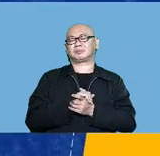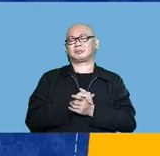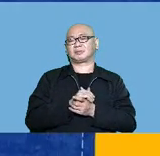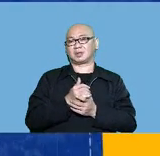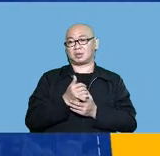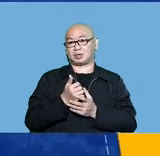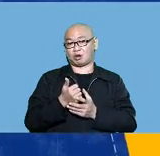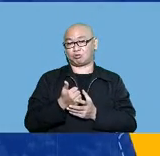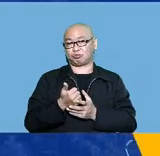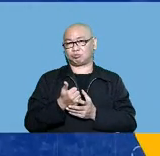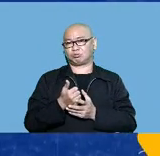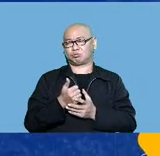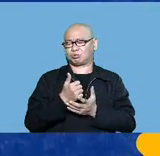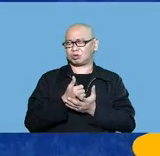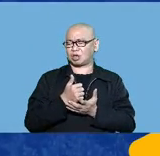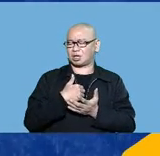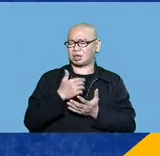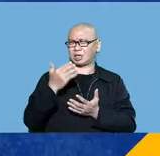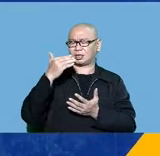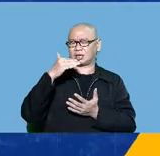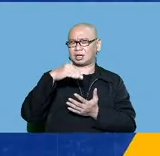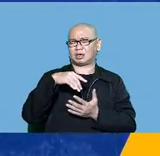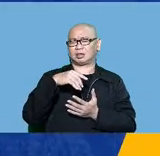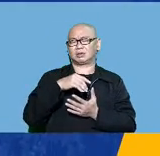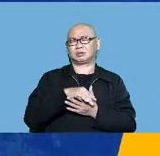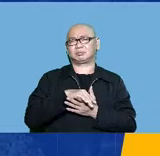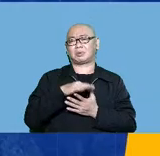Beliau sesungguhnya saya aturi tindak